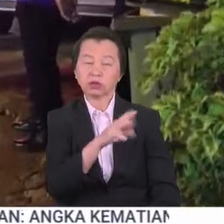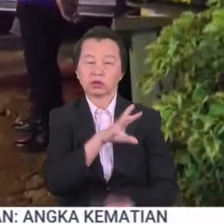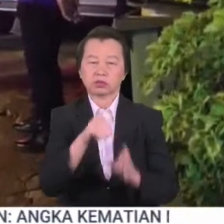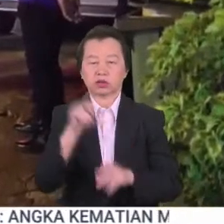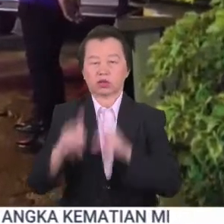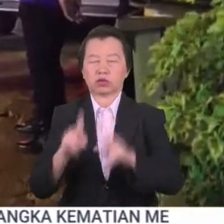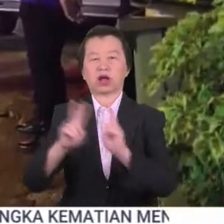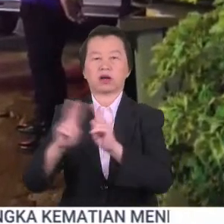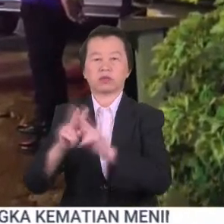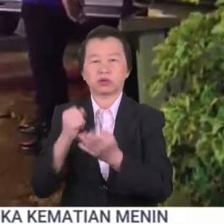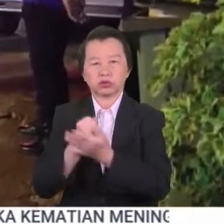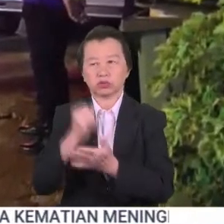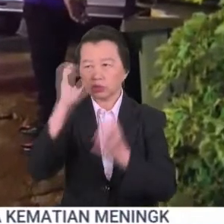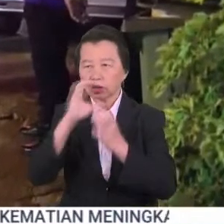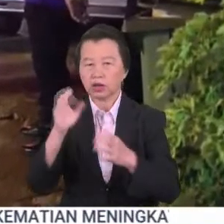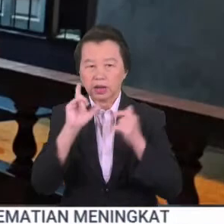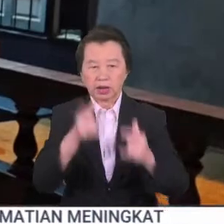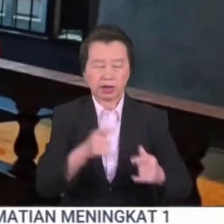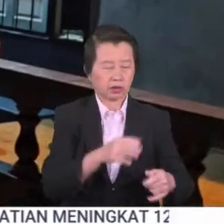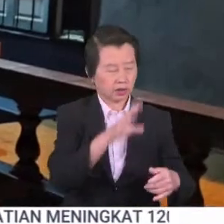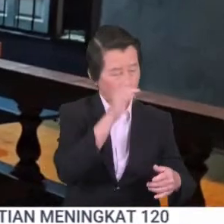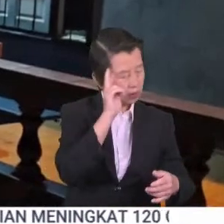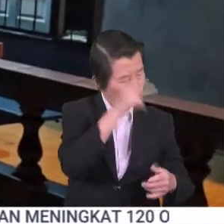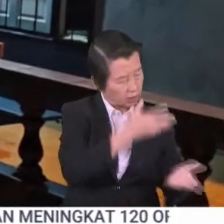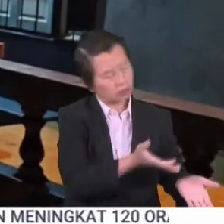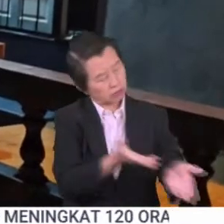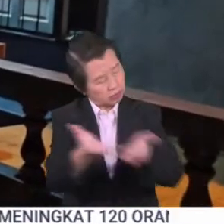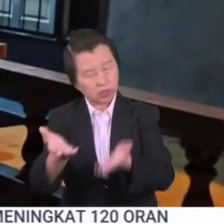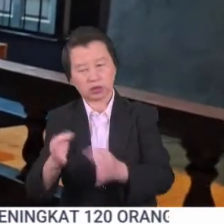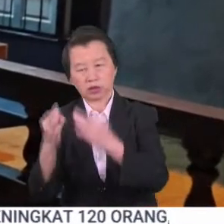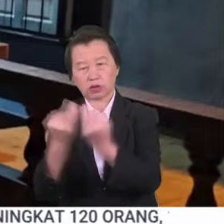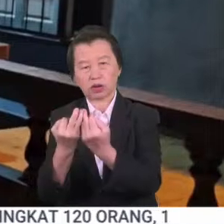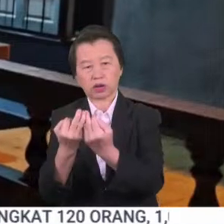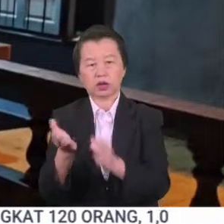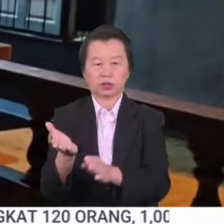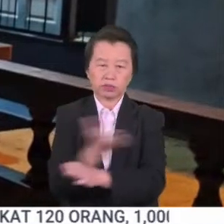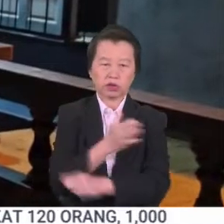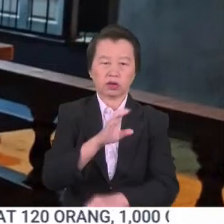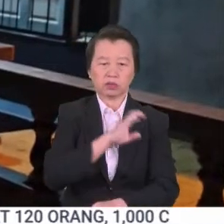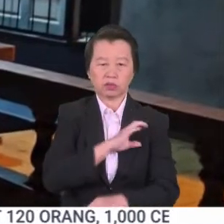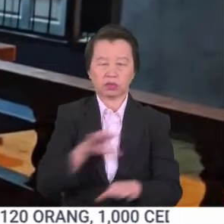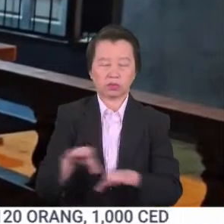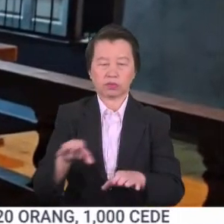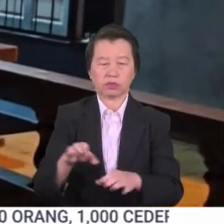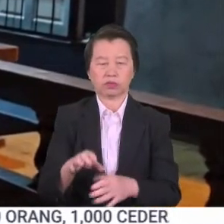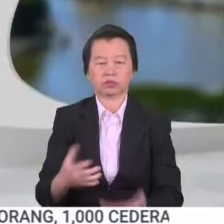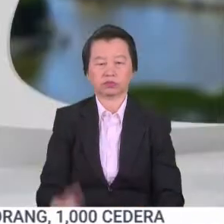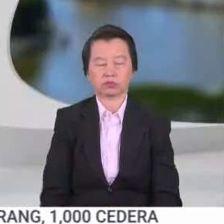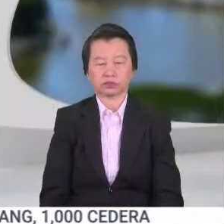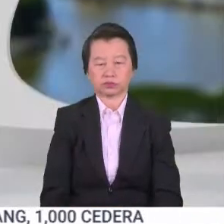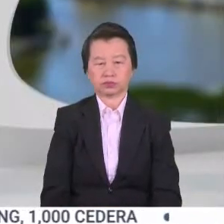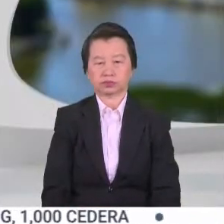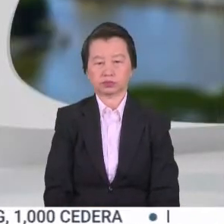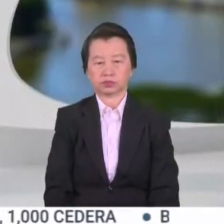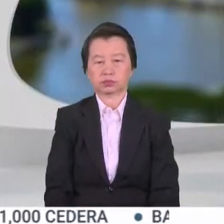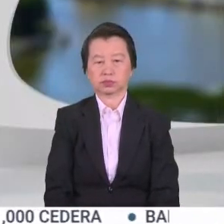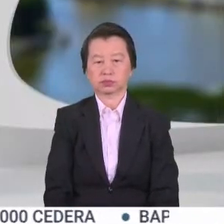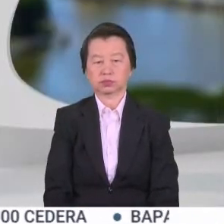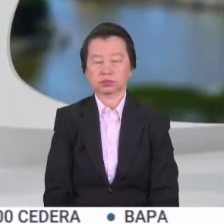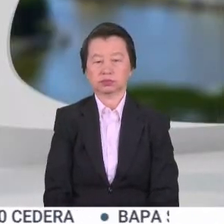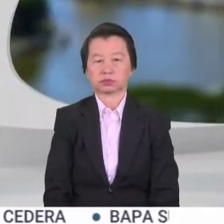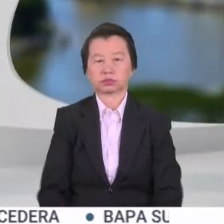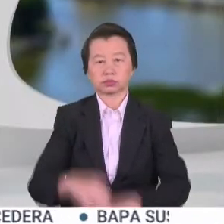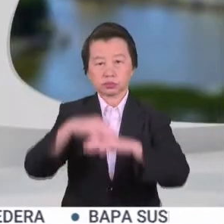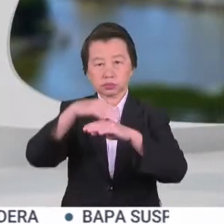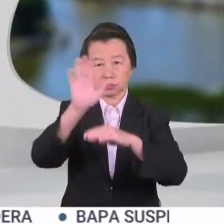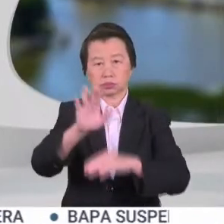penduduk Kampung beliau kemudian diserahkan ke P keluarganya sebelum polis mengambil tindakan susulan di lokasi